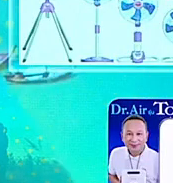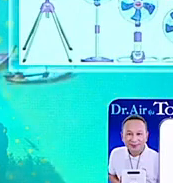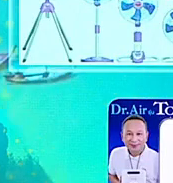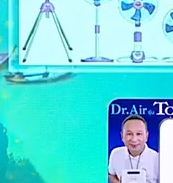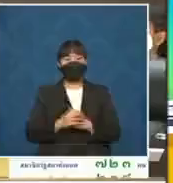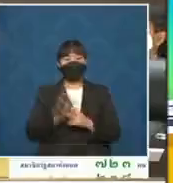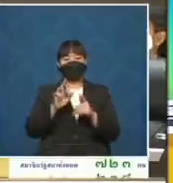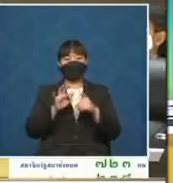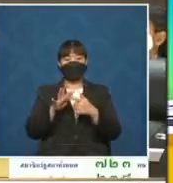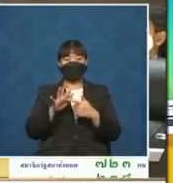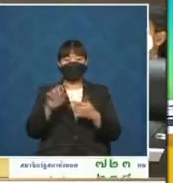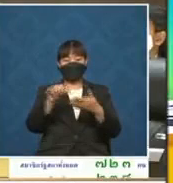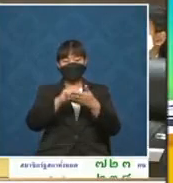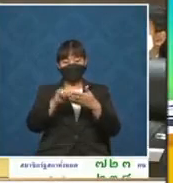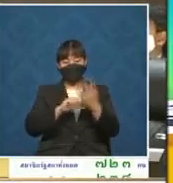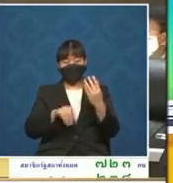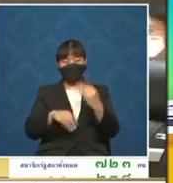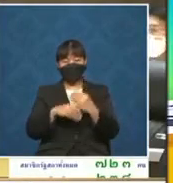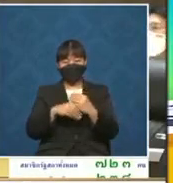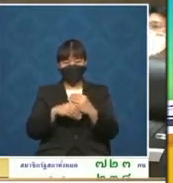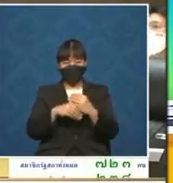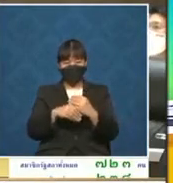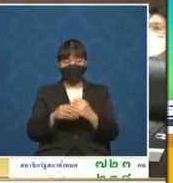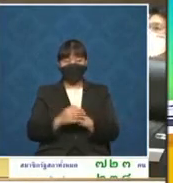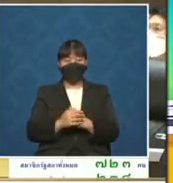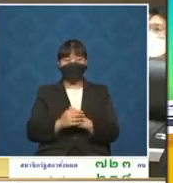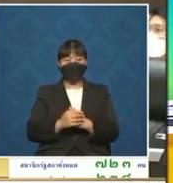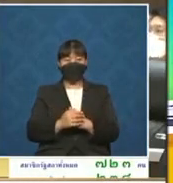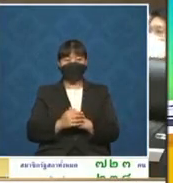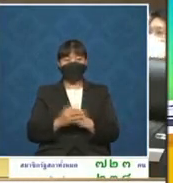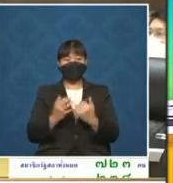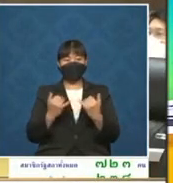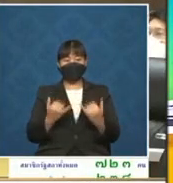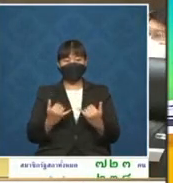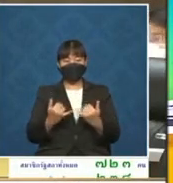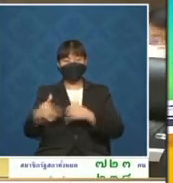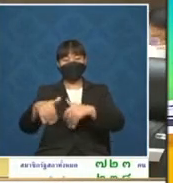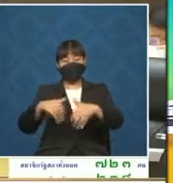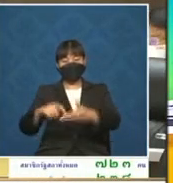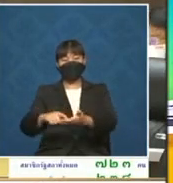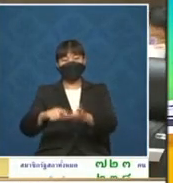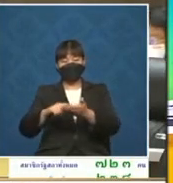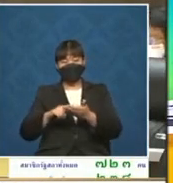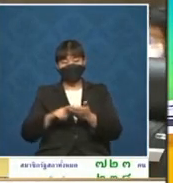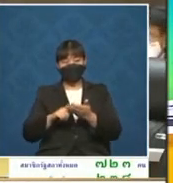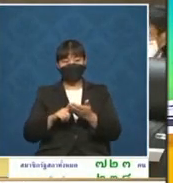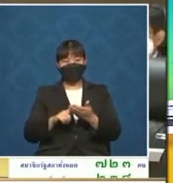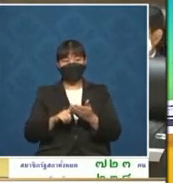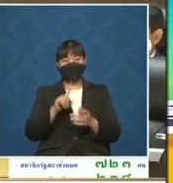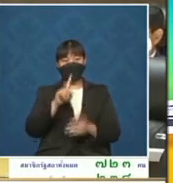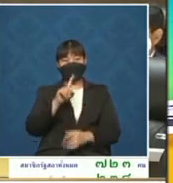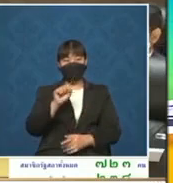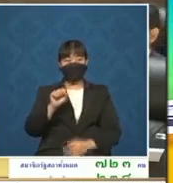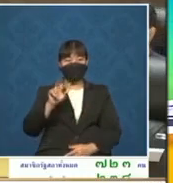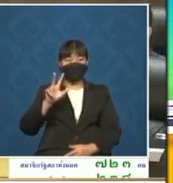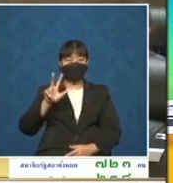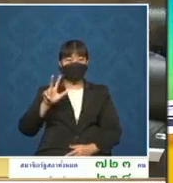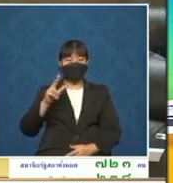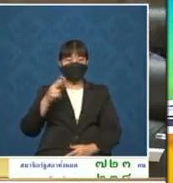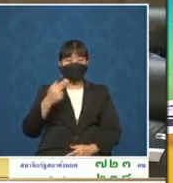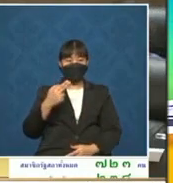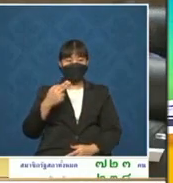างช่วงบางตอนเนี่ยพูดไปถึงขนาดว่าอำนาจตุลาการของประเทศไทยนับแต่เปลี่ยนแปลงการปกคร